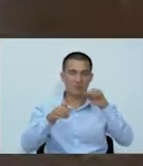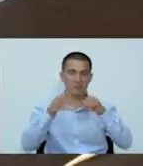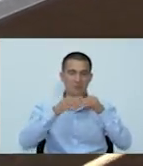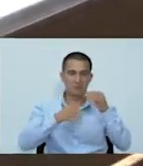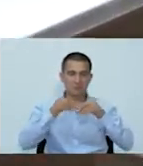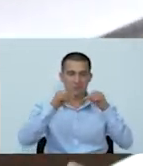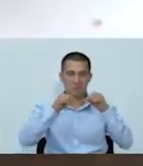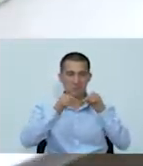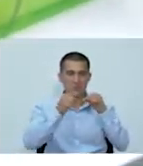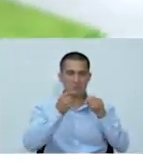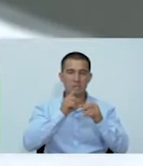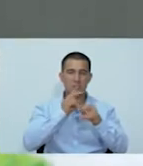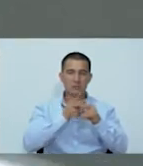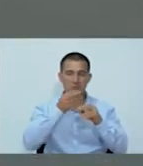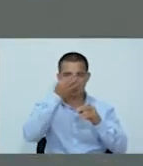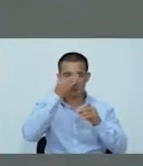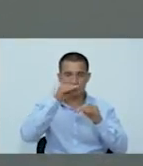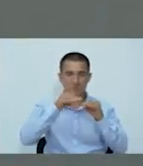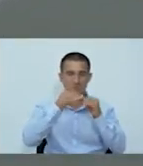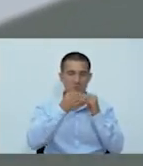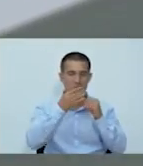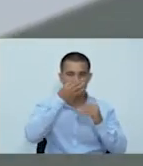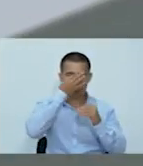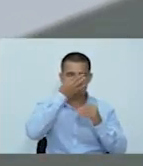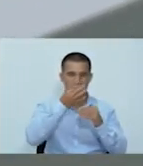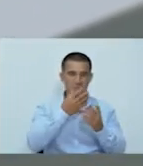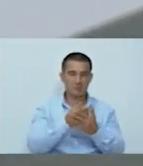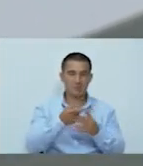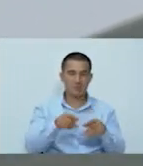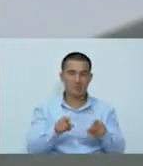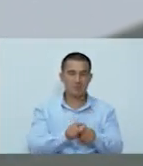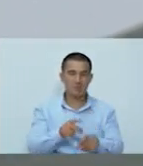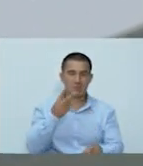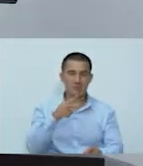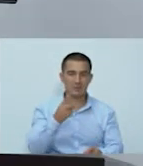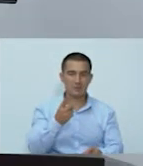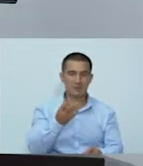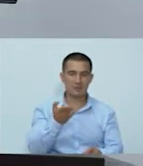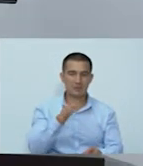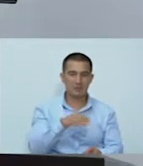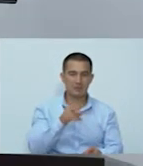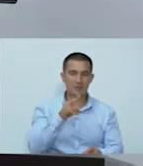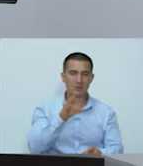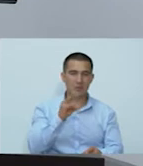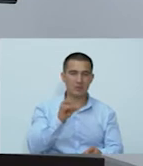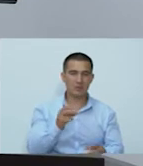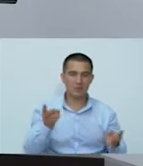Mana shu zich aylana elementidan 21 dona yasab olishimiz kerak.